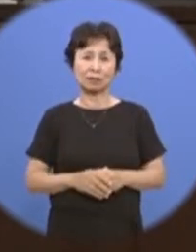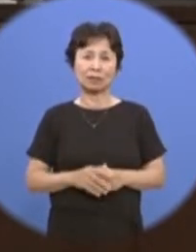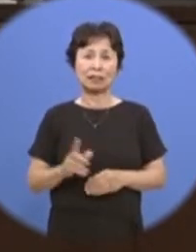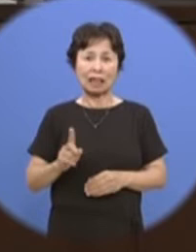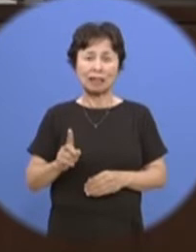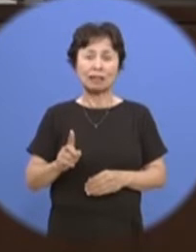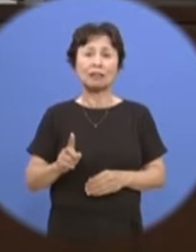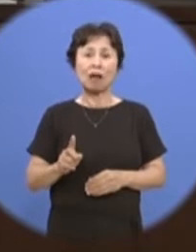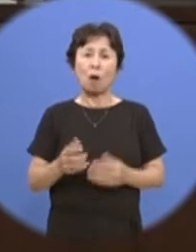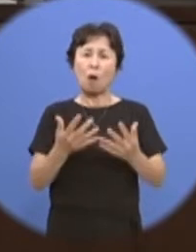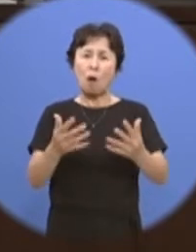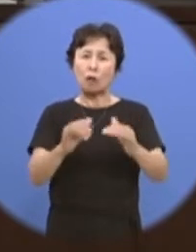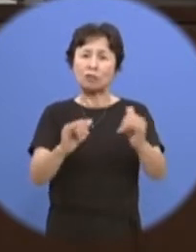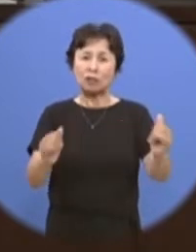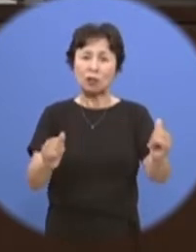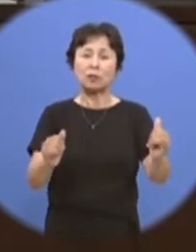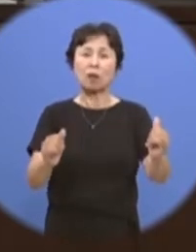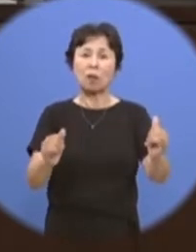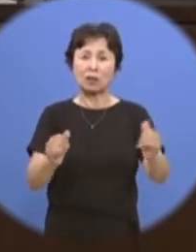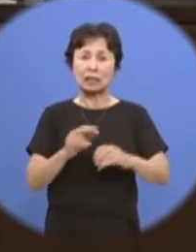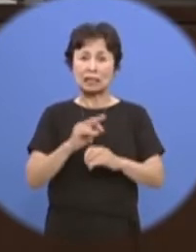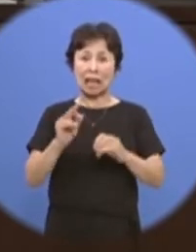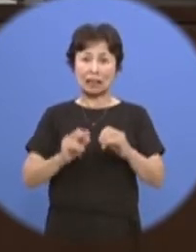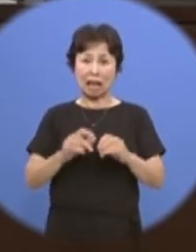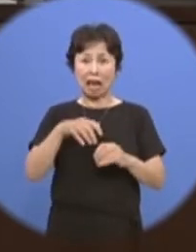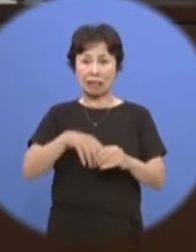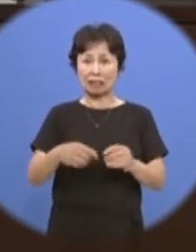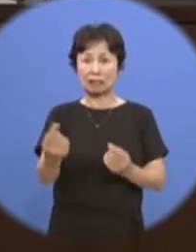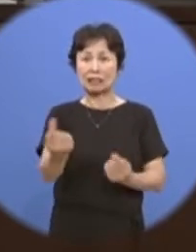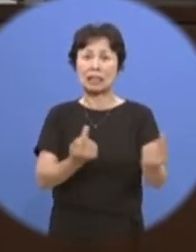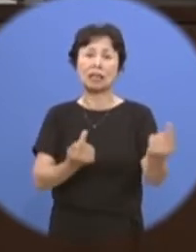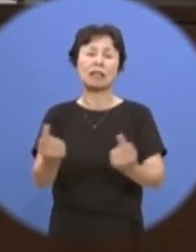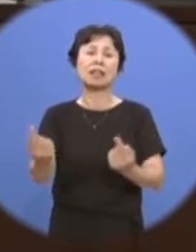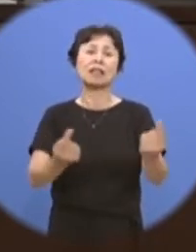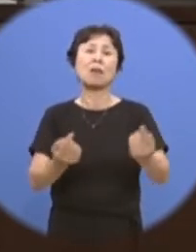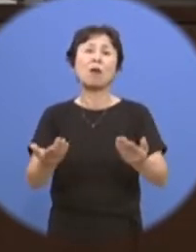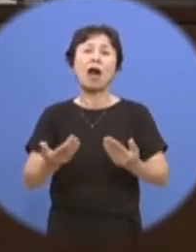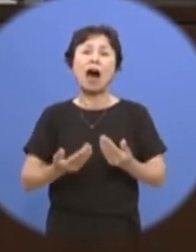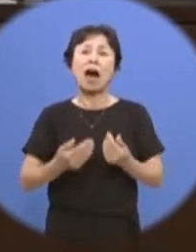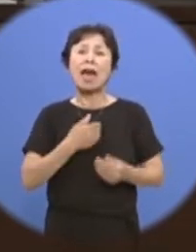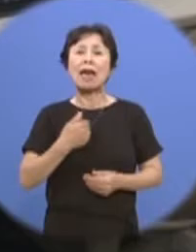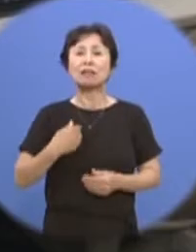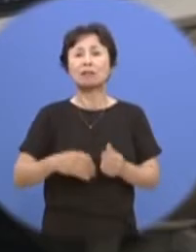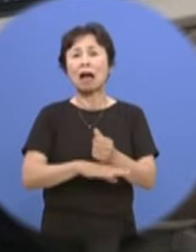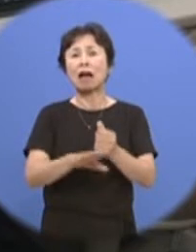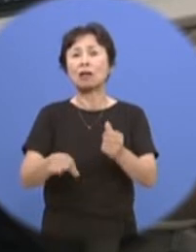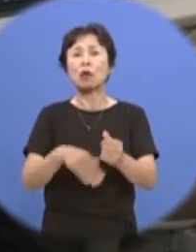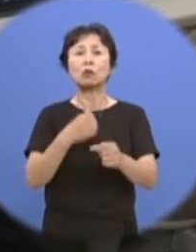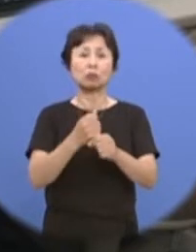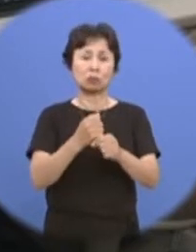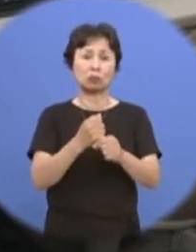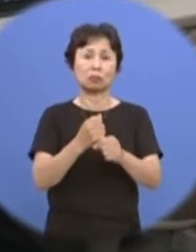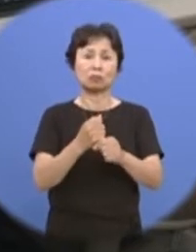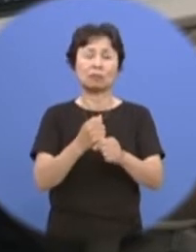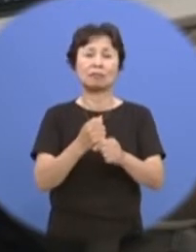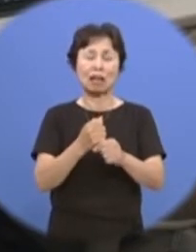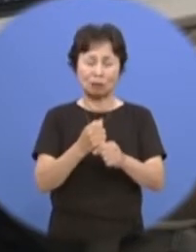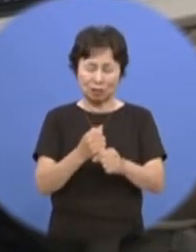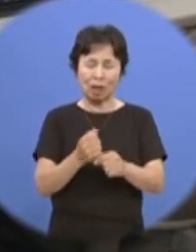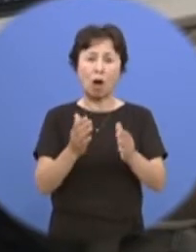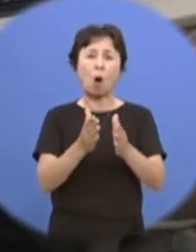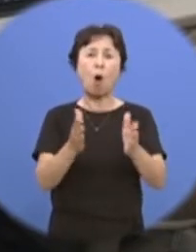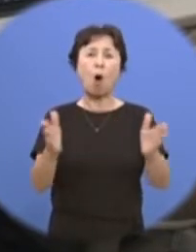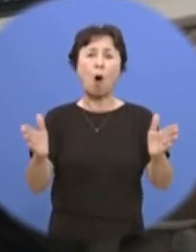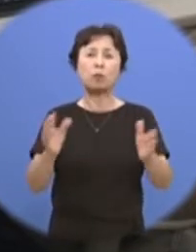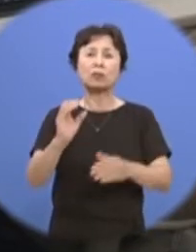力たくさんの方々にですね、工業技術センターにお越しいただける環境を作るということで、まあ、オープンラボという取り組みを